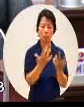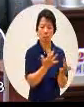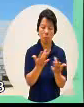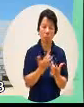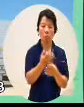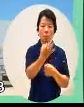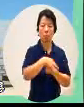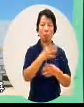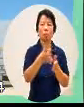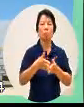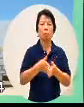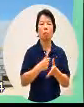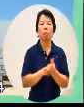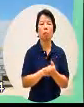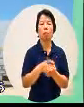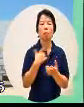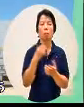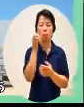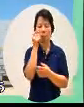以我的觀察